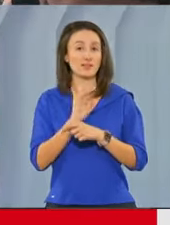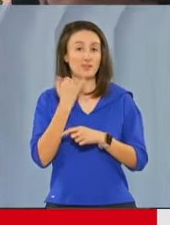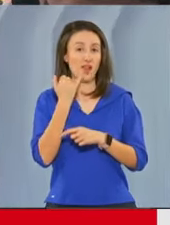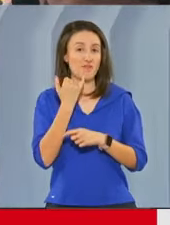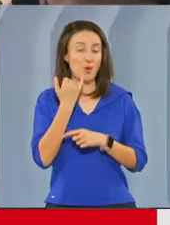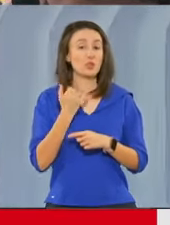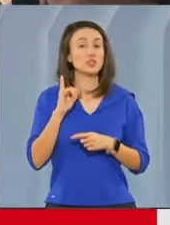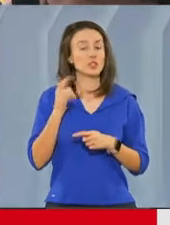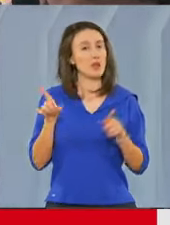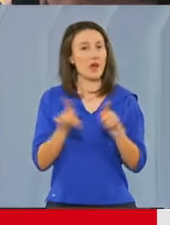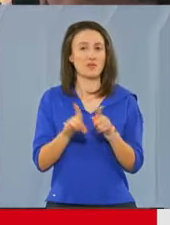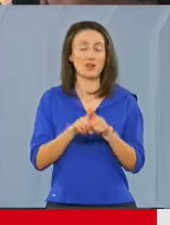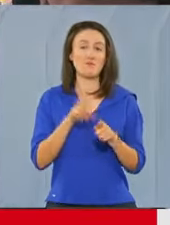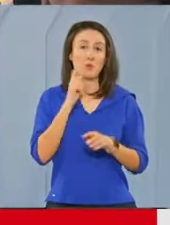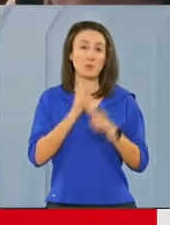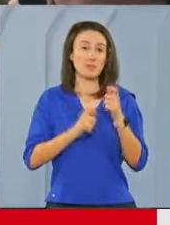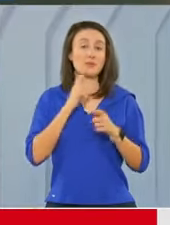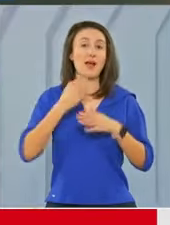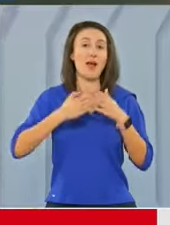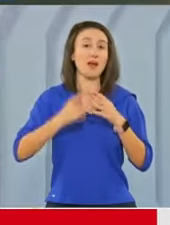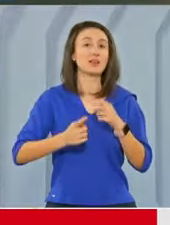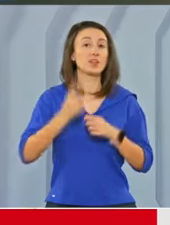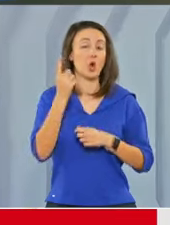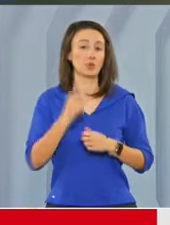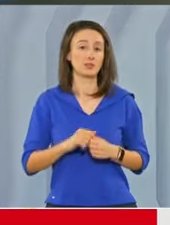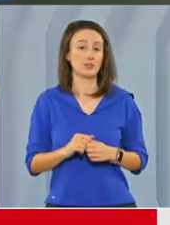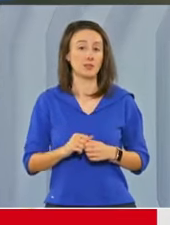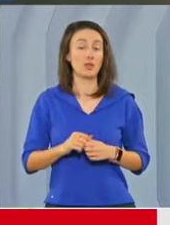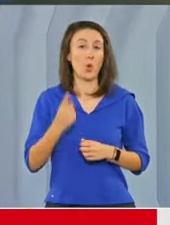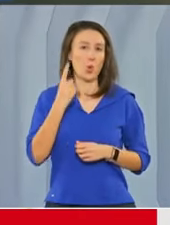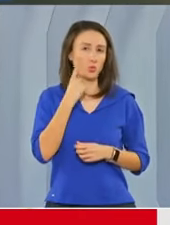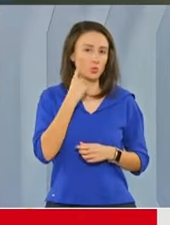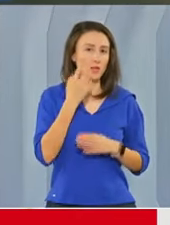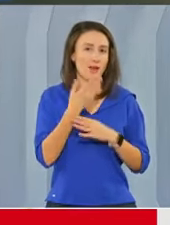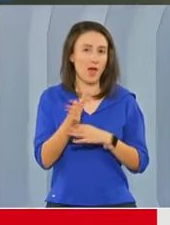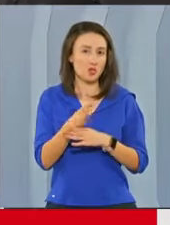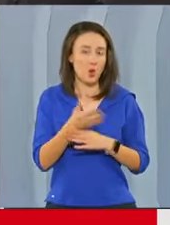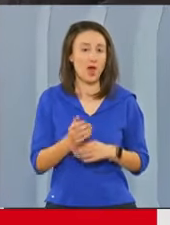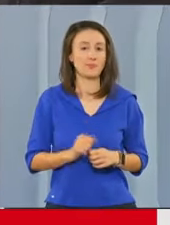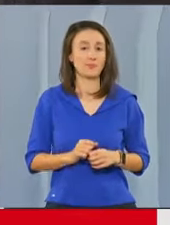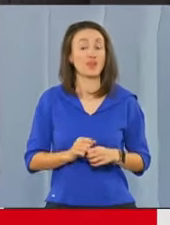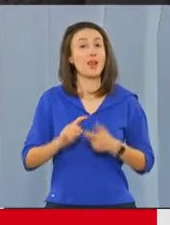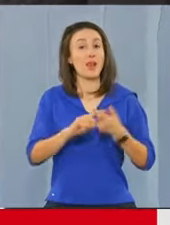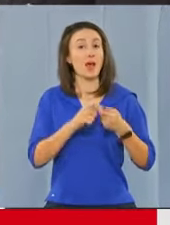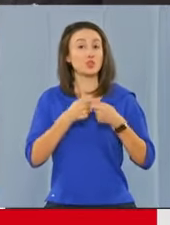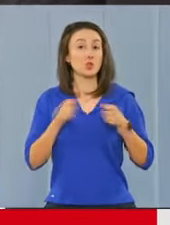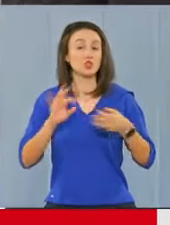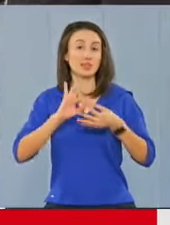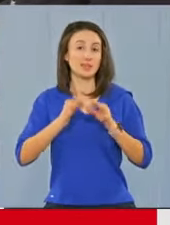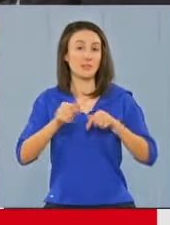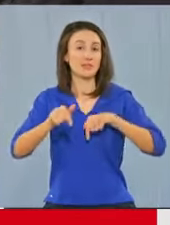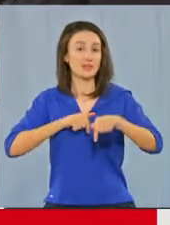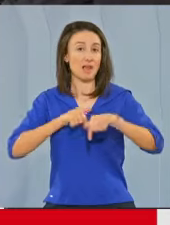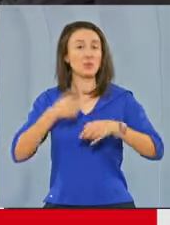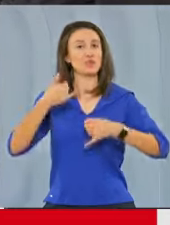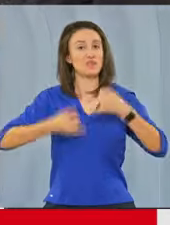telefon și la fel vom vorbi despre Gara de Nord. O rușine națională legată de tot ce înseamnă transport